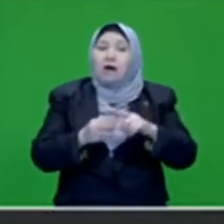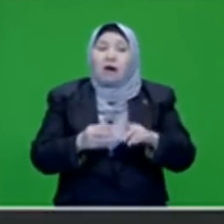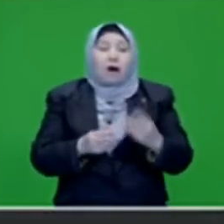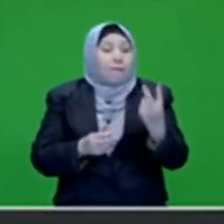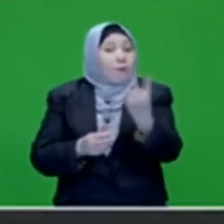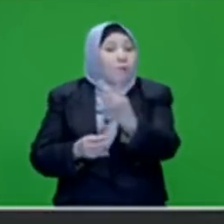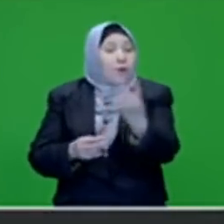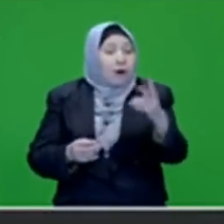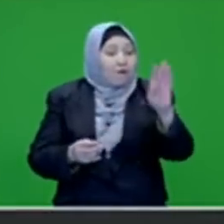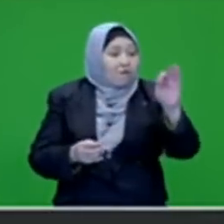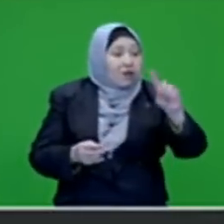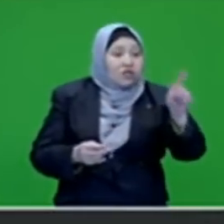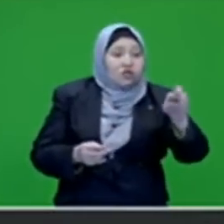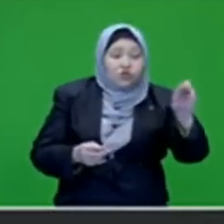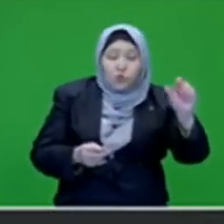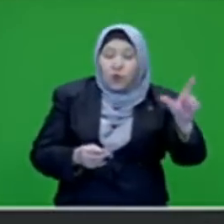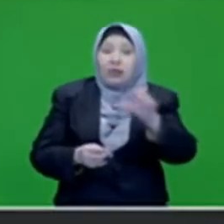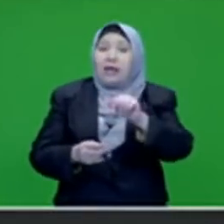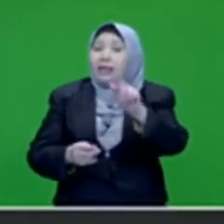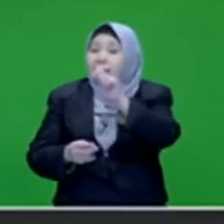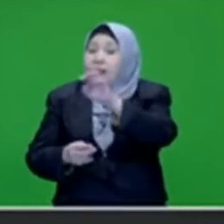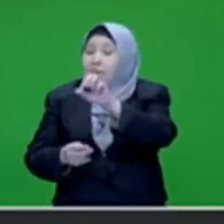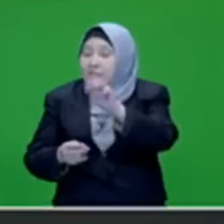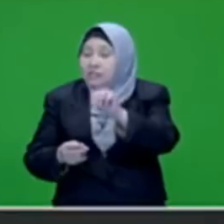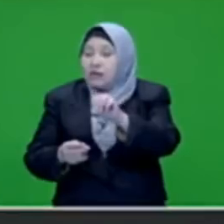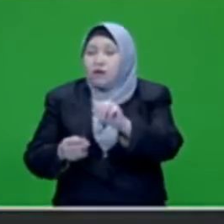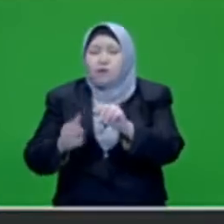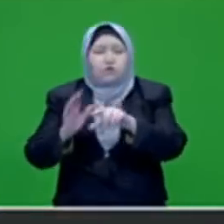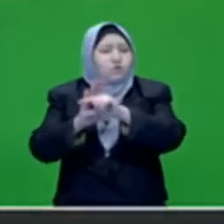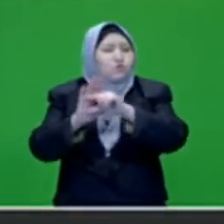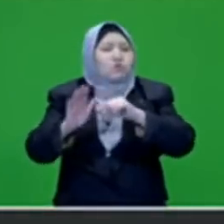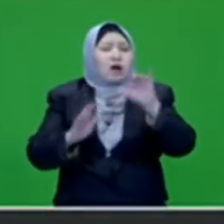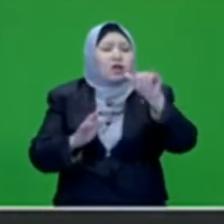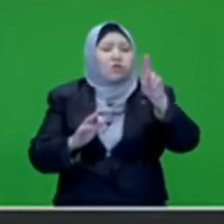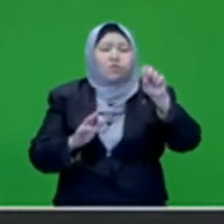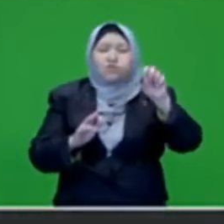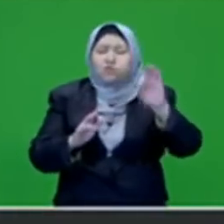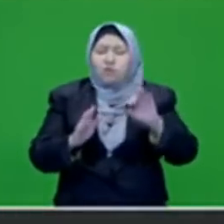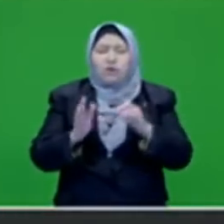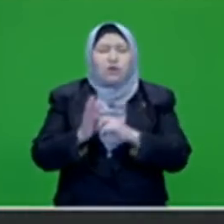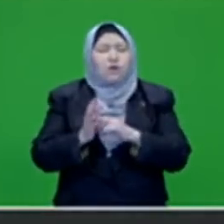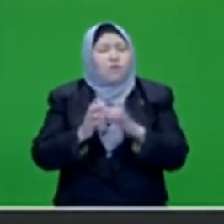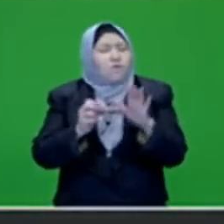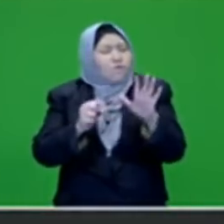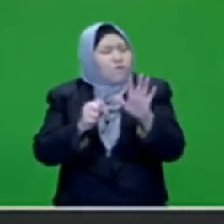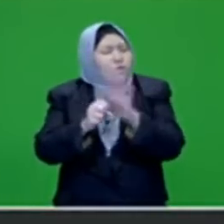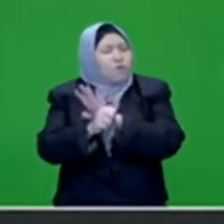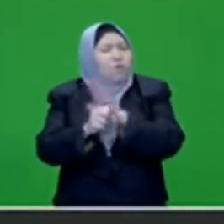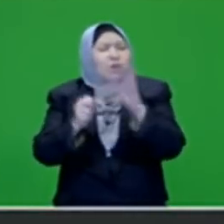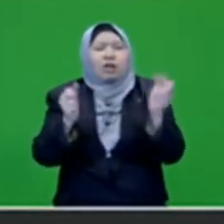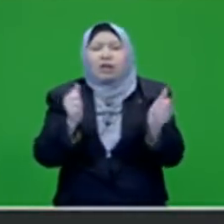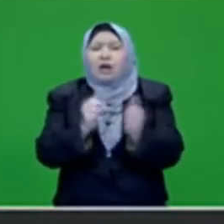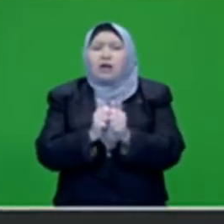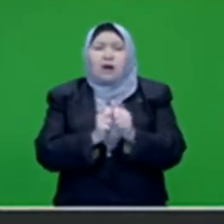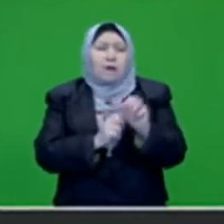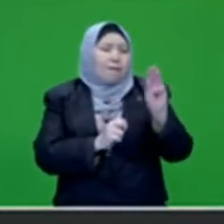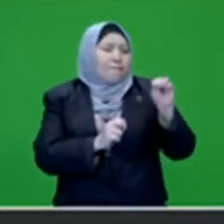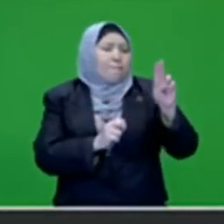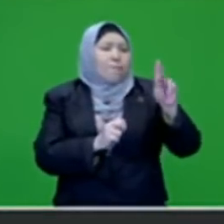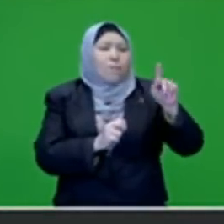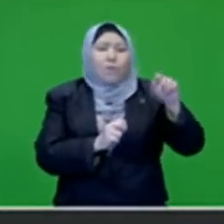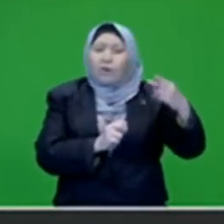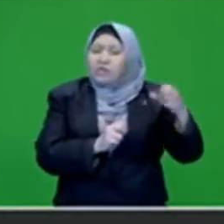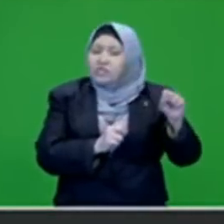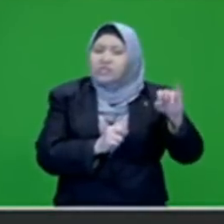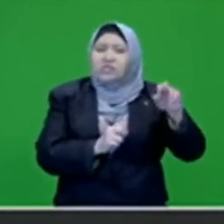Yep. Surah Yusuf ni dia syarat dengan sebutan muhsinin. Mhm. Ya. Insya-Allah. Dia